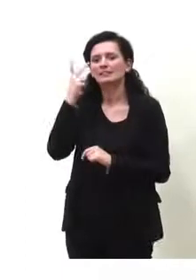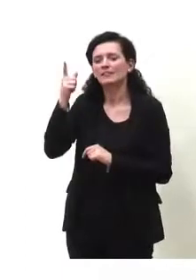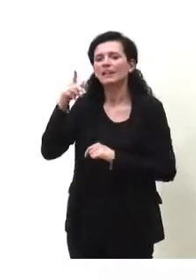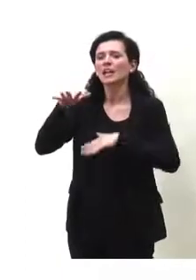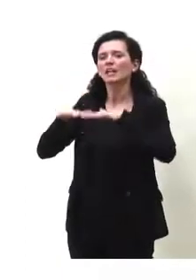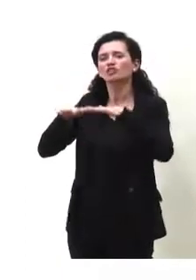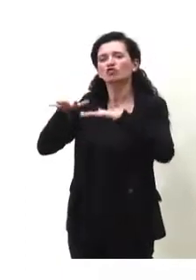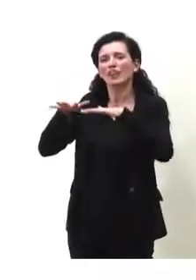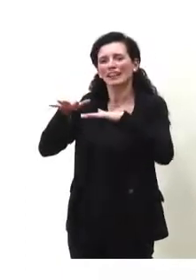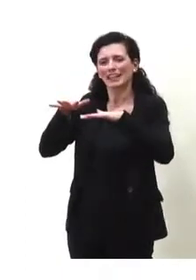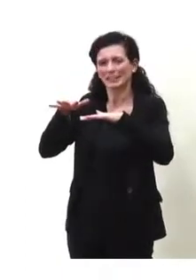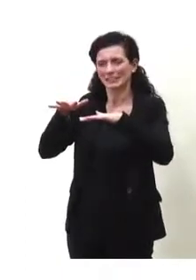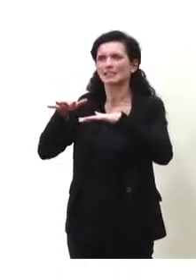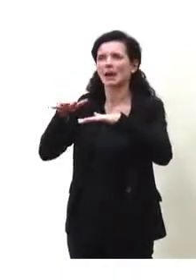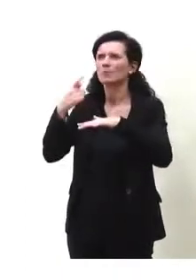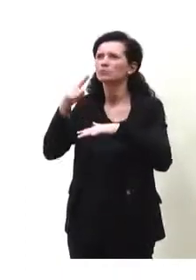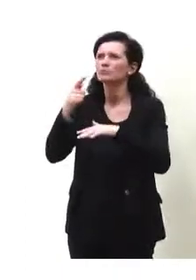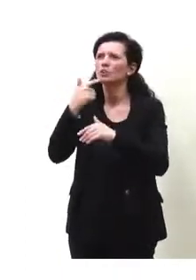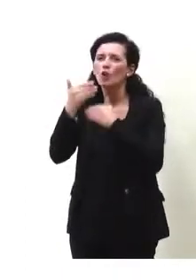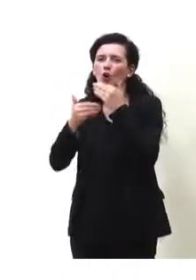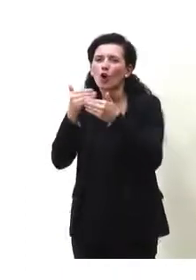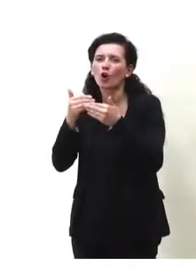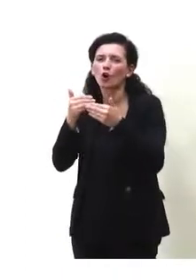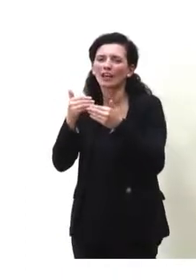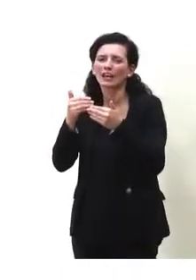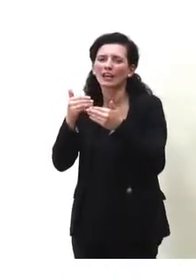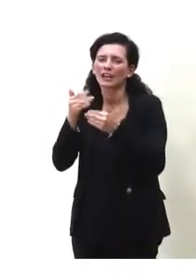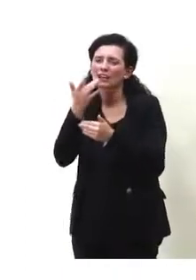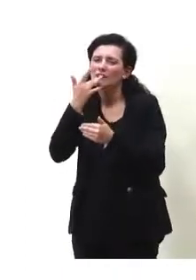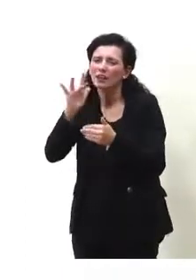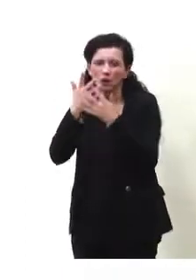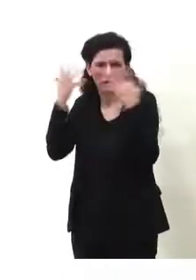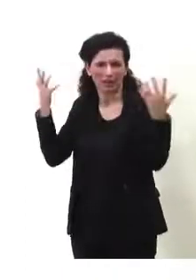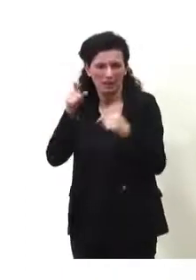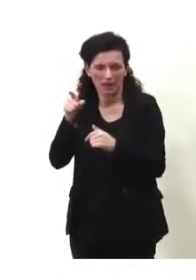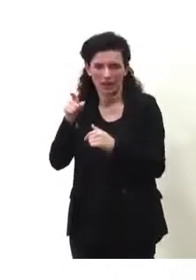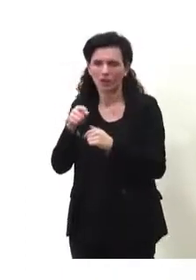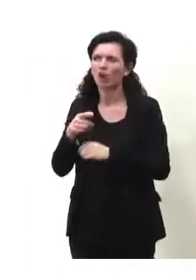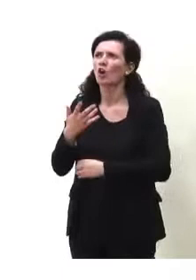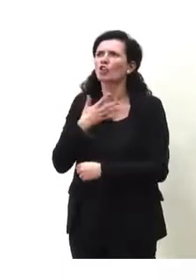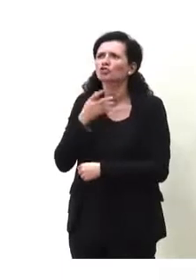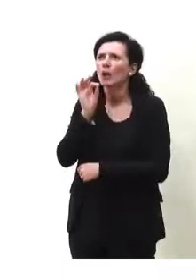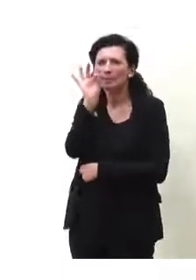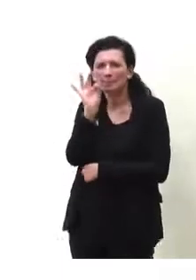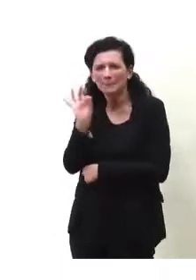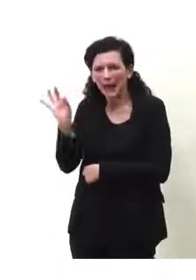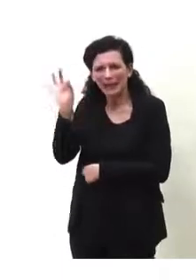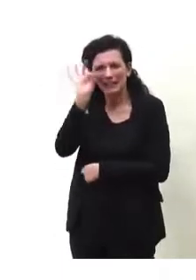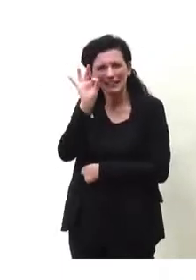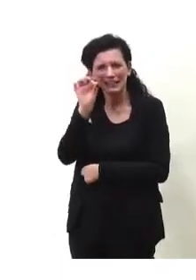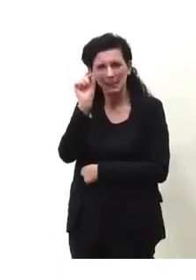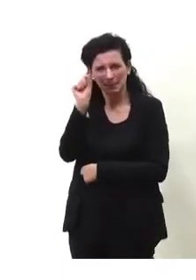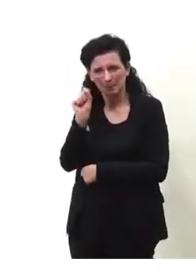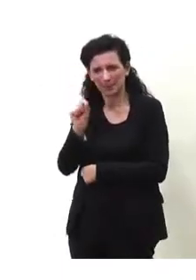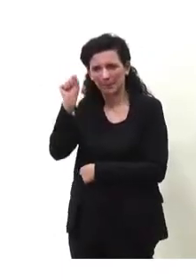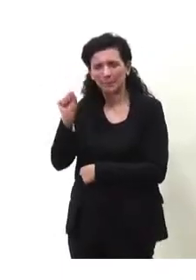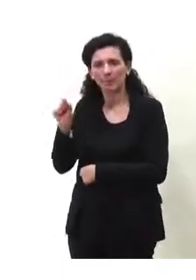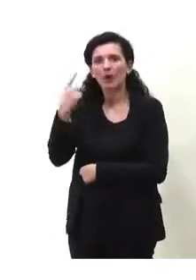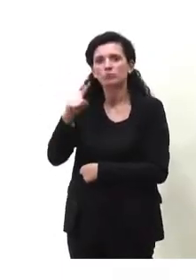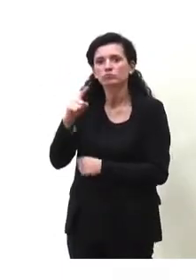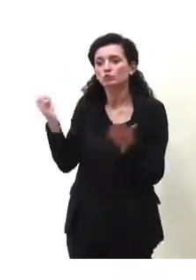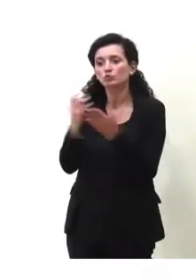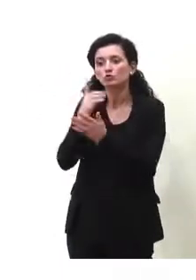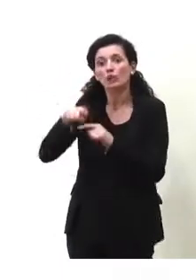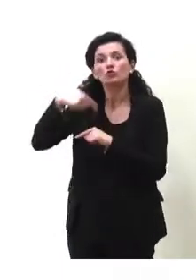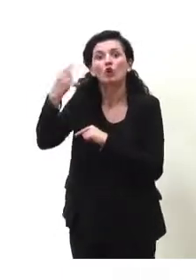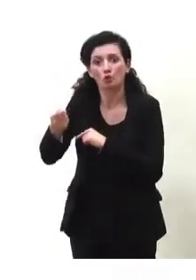quel salmone, quindi c'è dell'incertezza ovviamente in quello che diciamo. I pallini sono quello che abbiamo osservato dopo, perché noi queste proiezioni